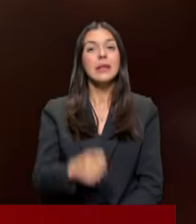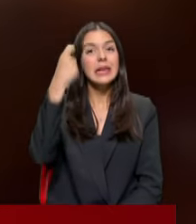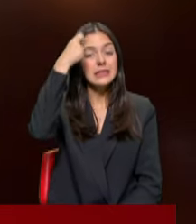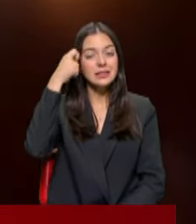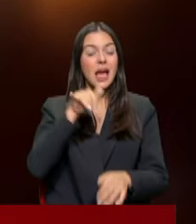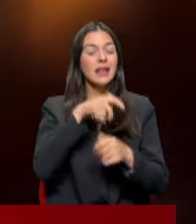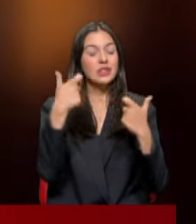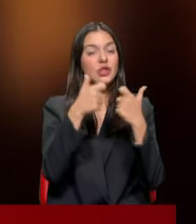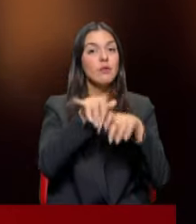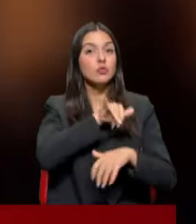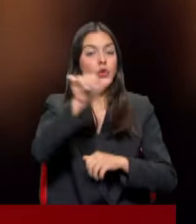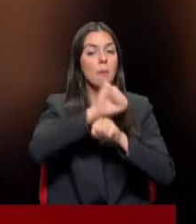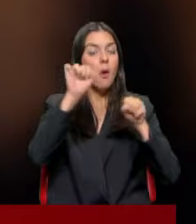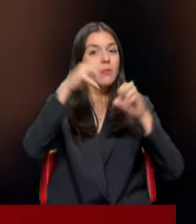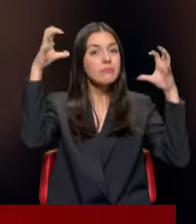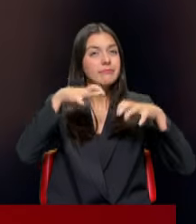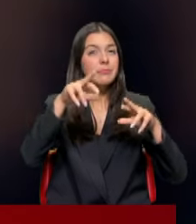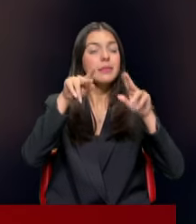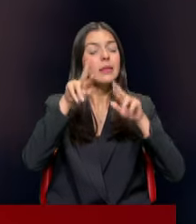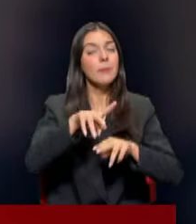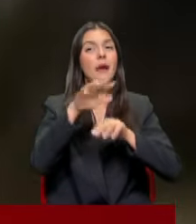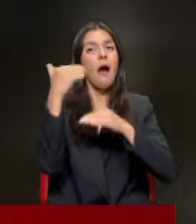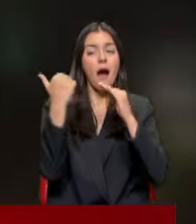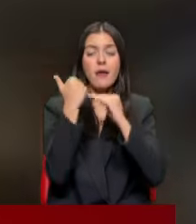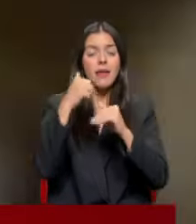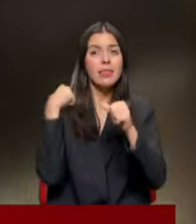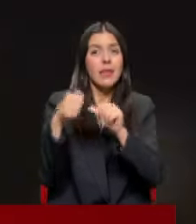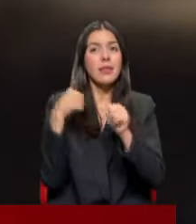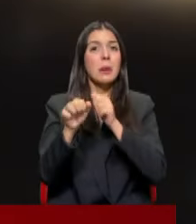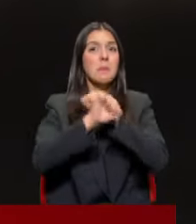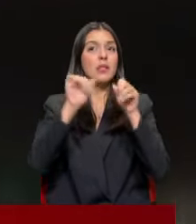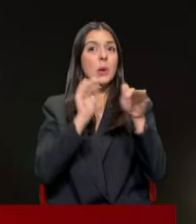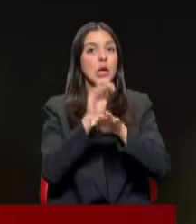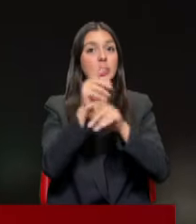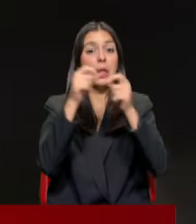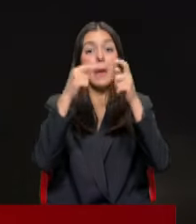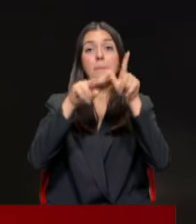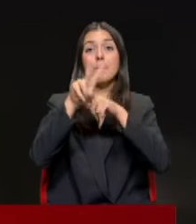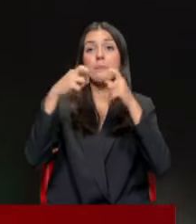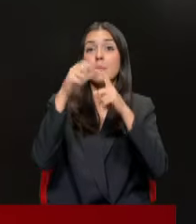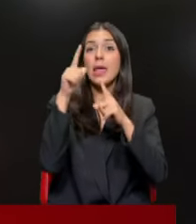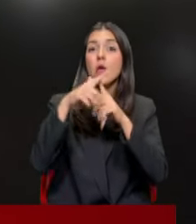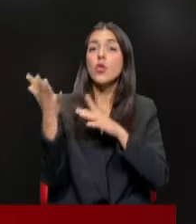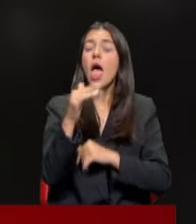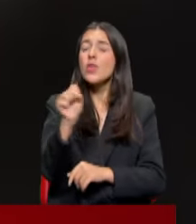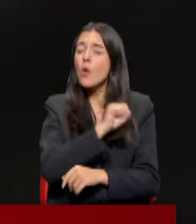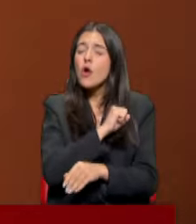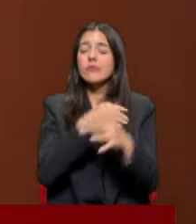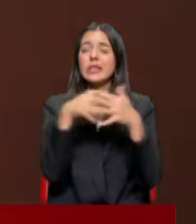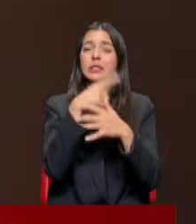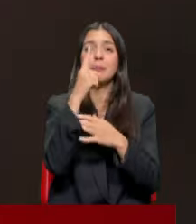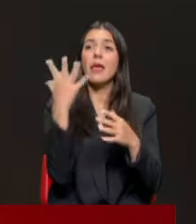İsrail savaş uçakları bomba yağdırdı. Arka arkaya patlamalar yaşandı. Beyrut en korkunç gecelerinden birini daha